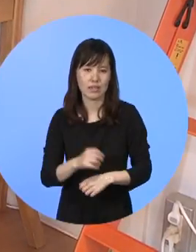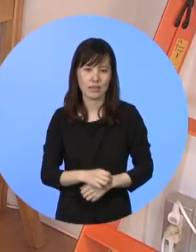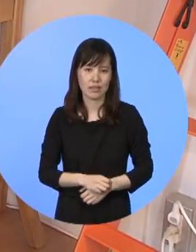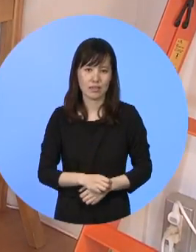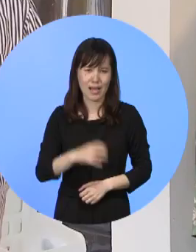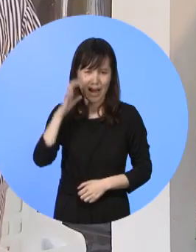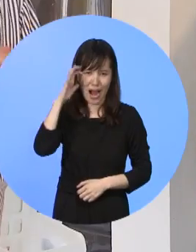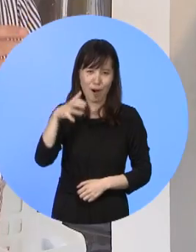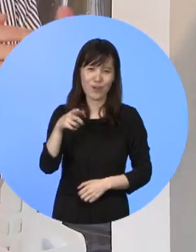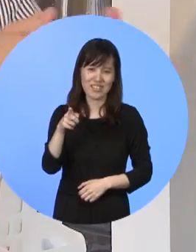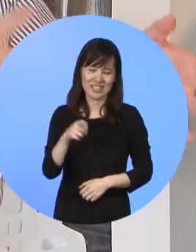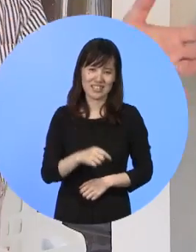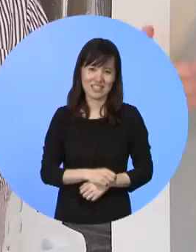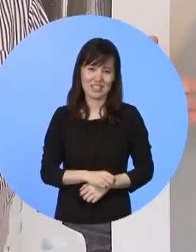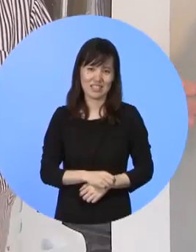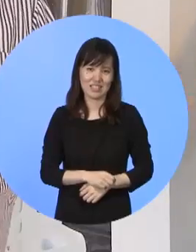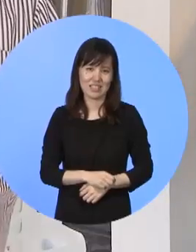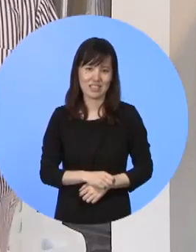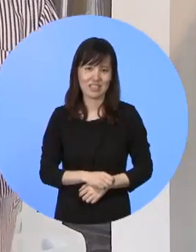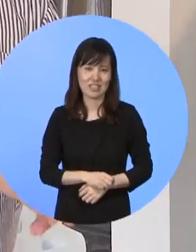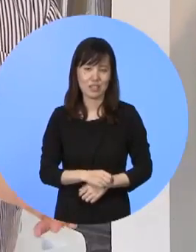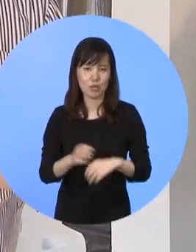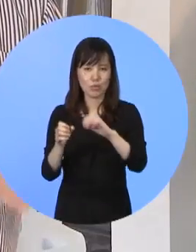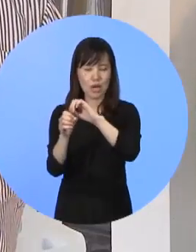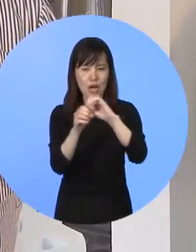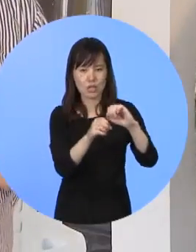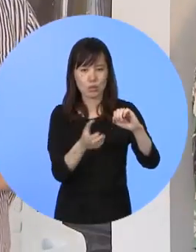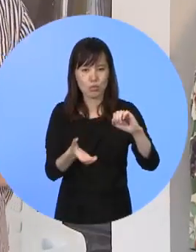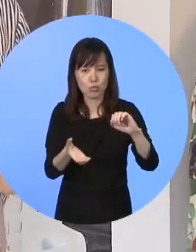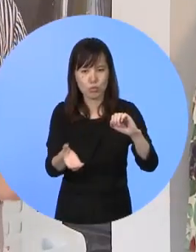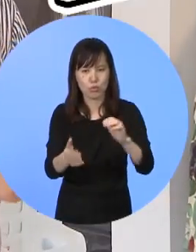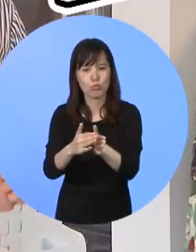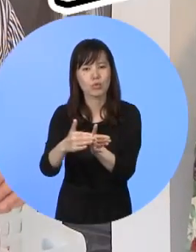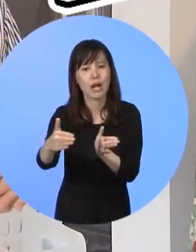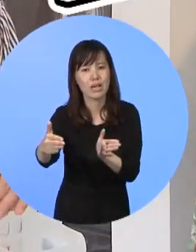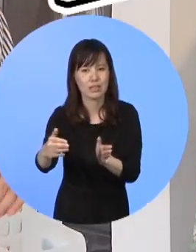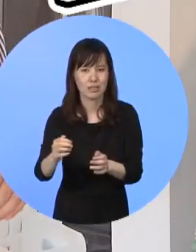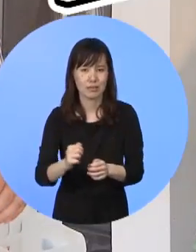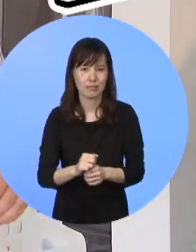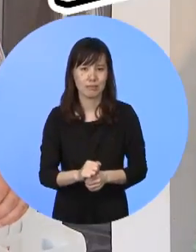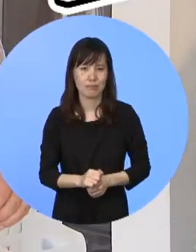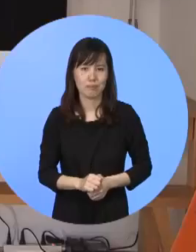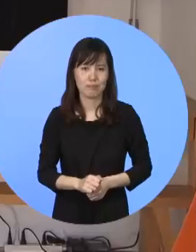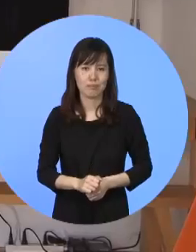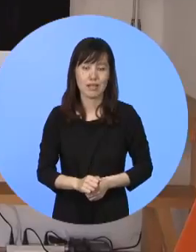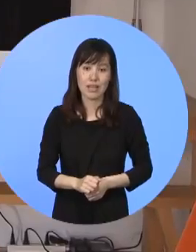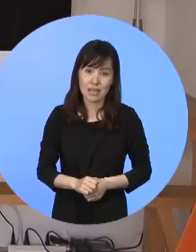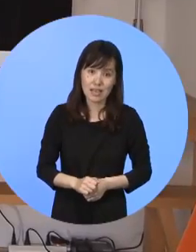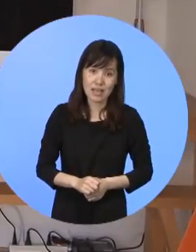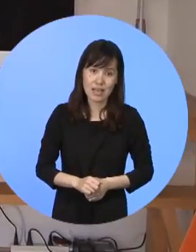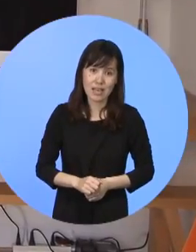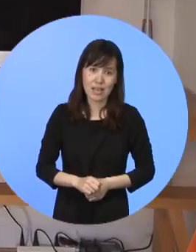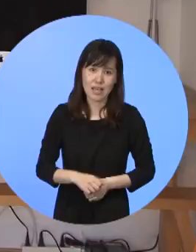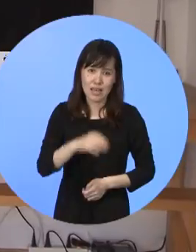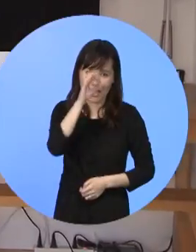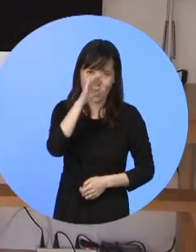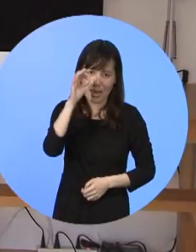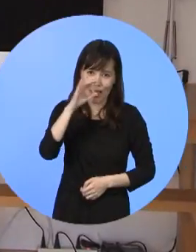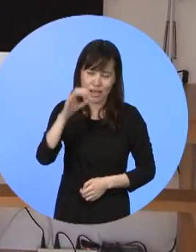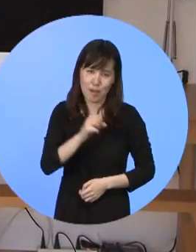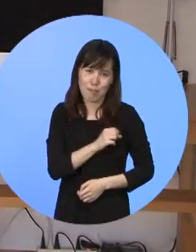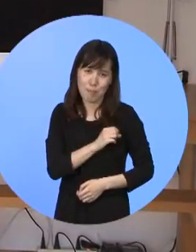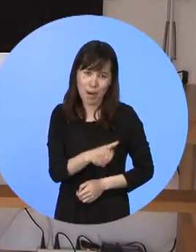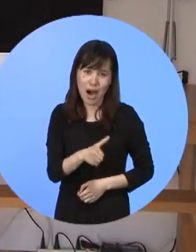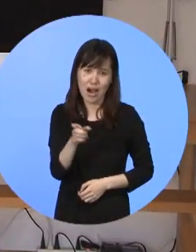っこいいですよね、 はい、昔の押し入れはすごく深くて大きいので、そういう利用の仕方ができるわけですね。 三留さんの探求心が止ま